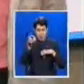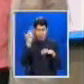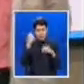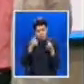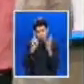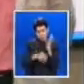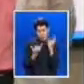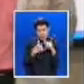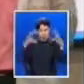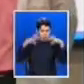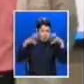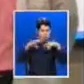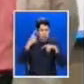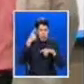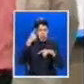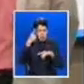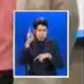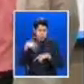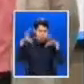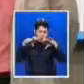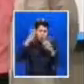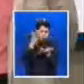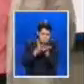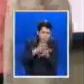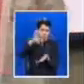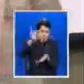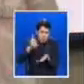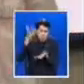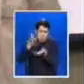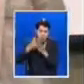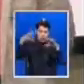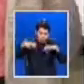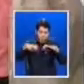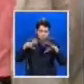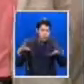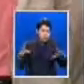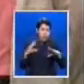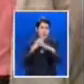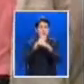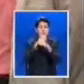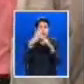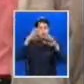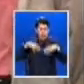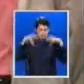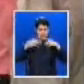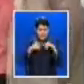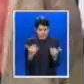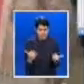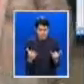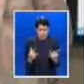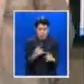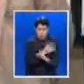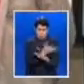เราได้พายุมาลูกเดียวนะครับแล้วก็ฝนทิ้งช่วง ครับ ทำให้ภาพรวมทั่วไปนะครับณขณะนี้เนี่ยนะ